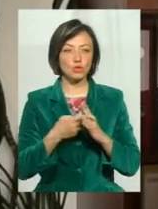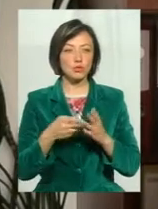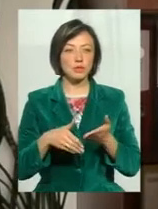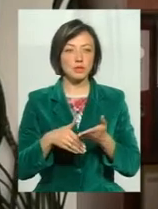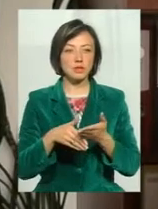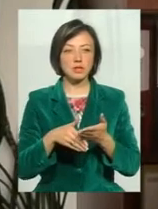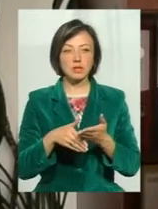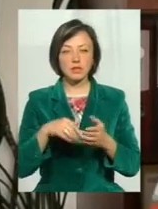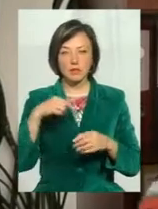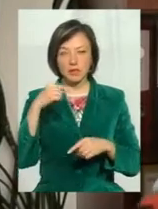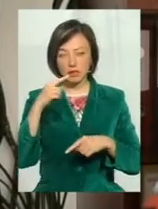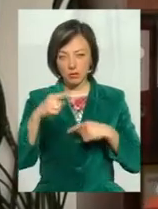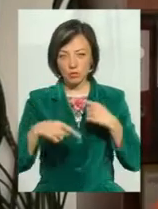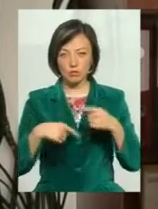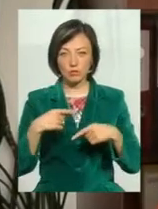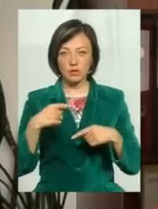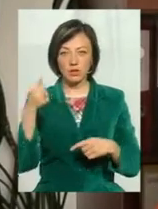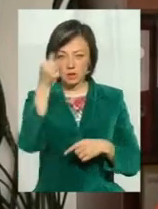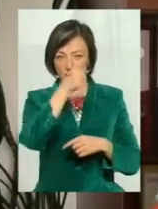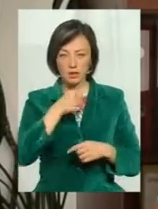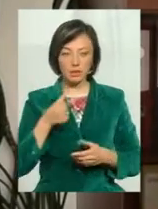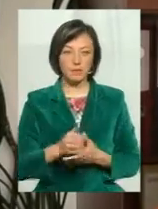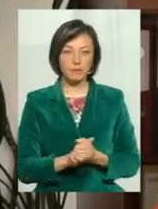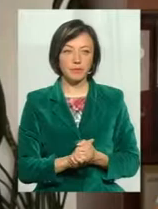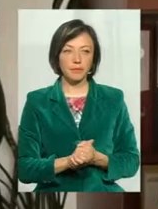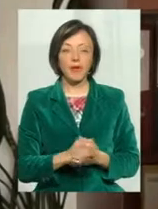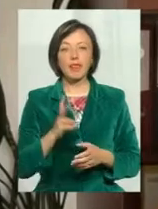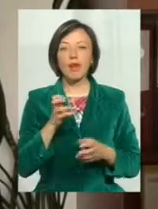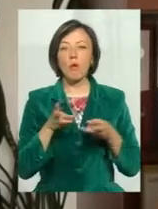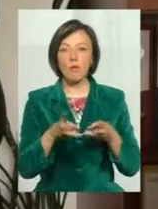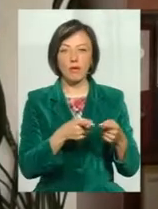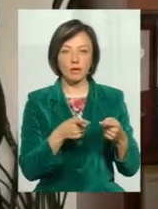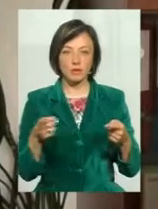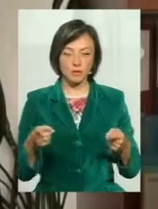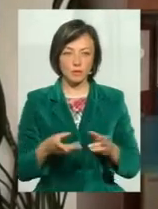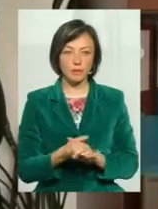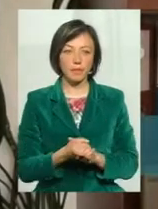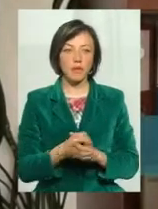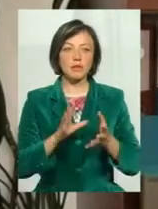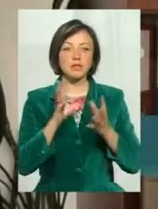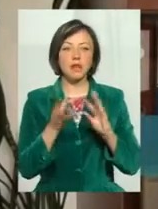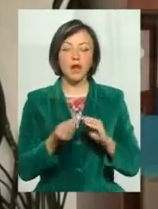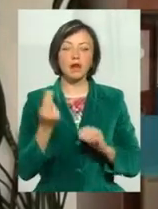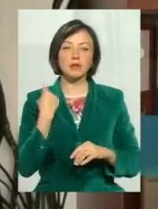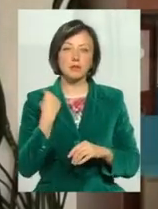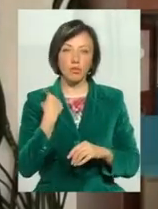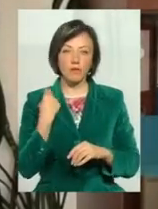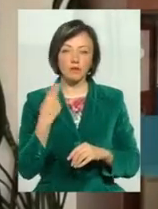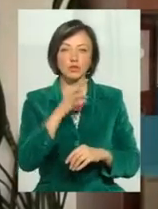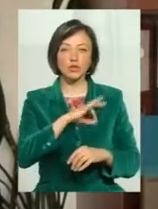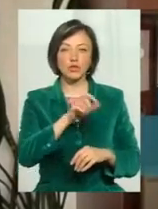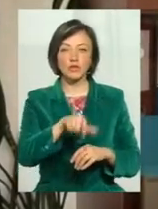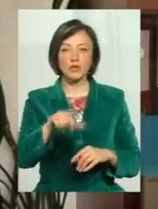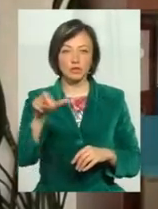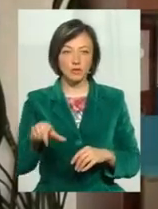субсидії на наступний неопалювальний сезон. Загальна ж заборгованість споживачів